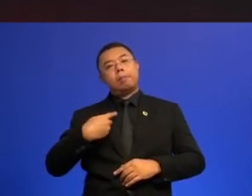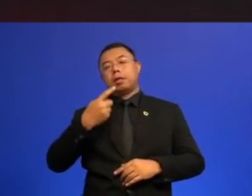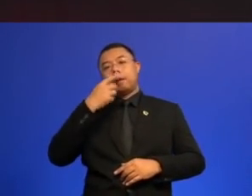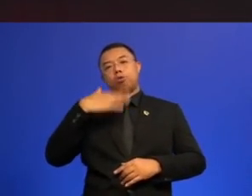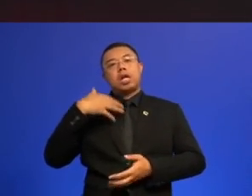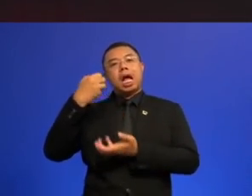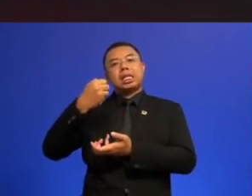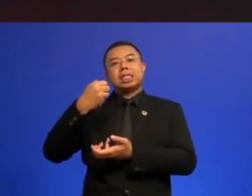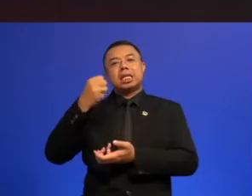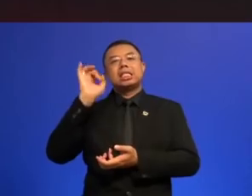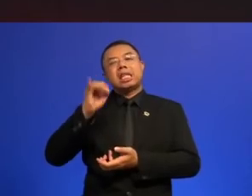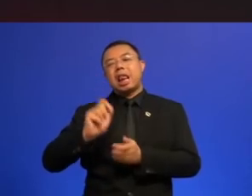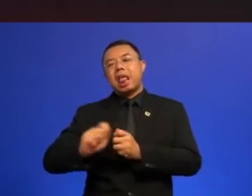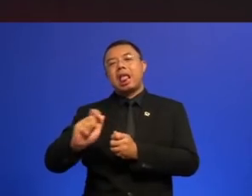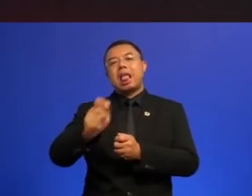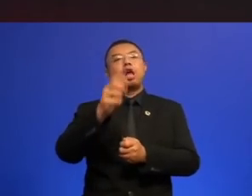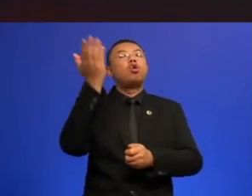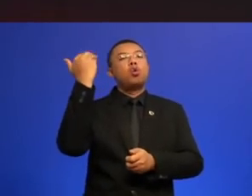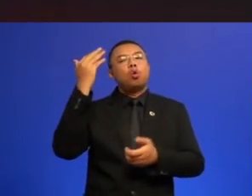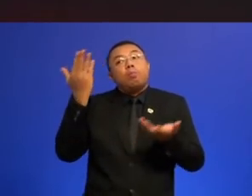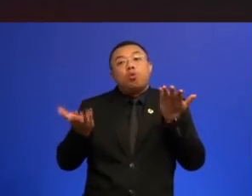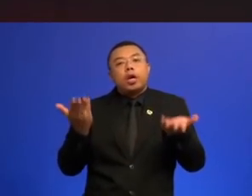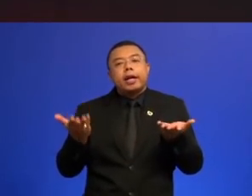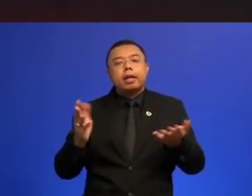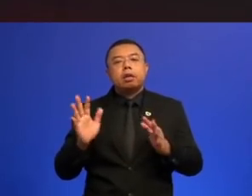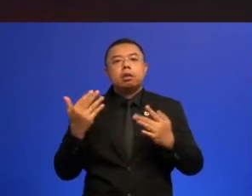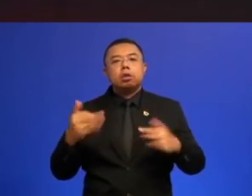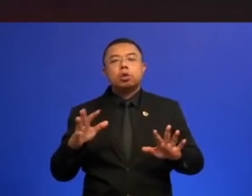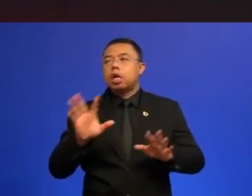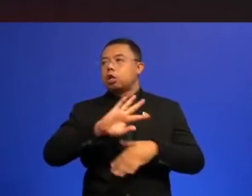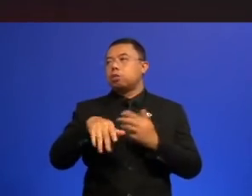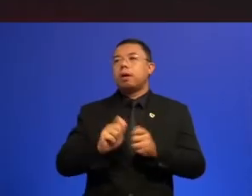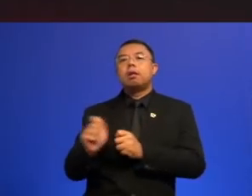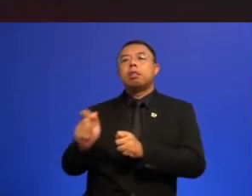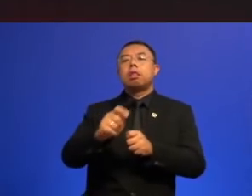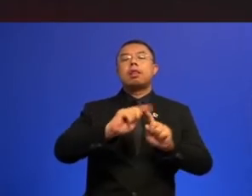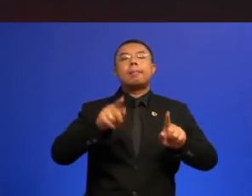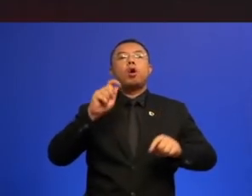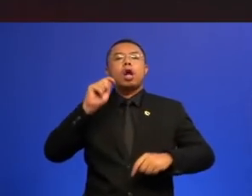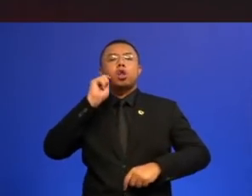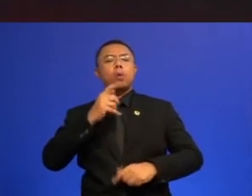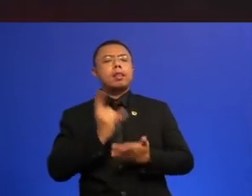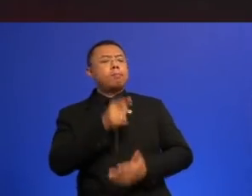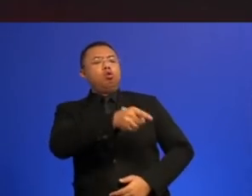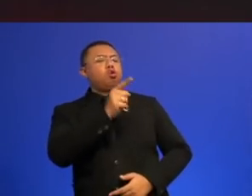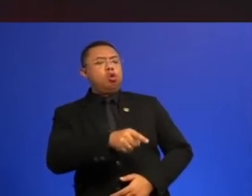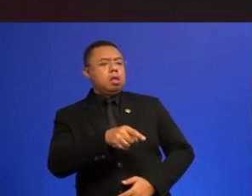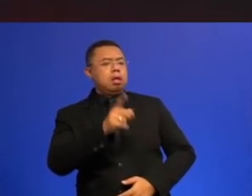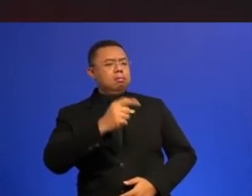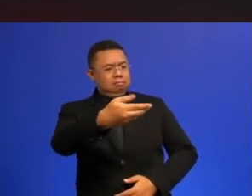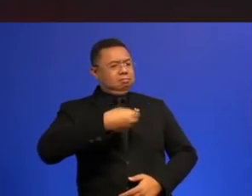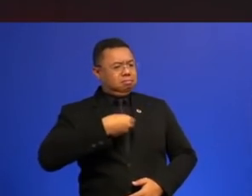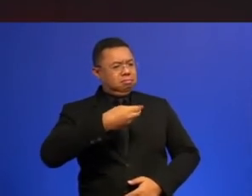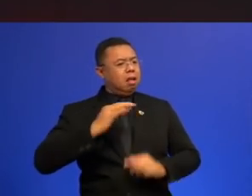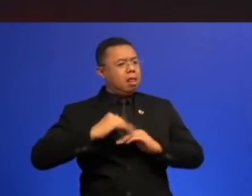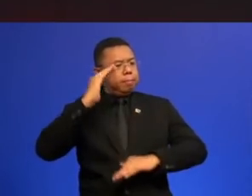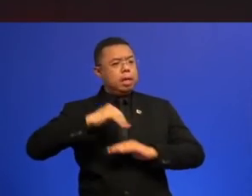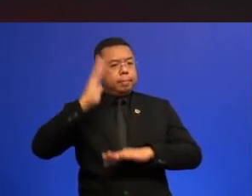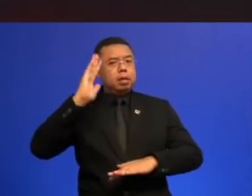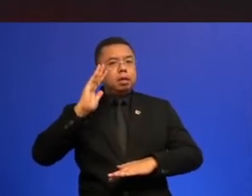aset, salah menggunakan uang katanya ya. Sudah semua kami topang, tetapi orang tua tetap menuntut anaknya untuk memberikan